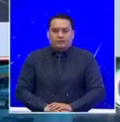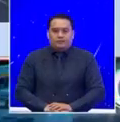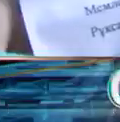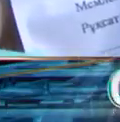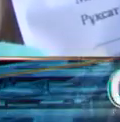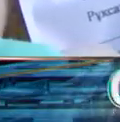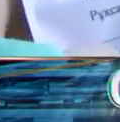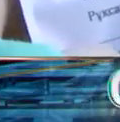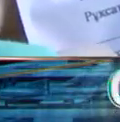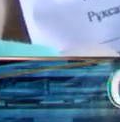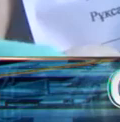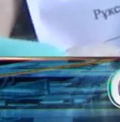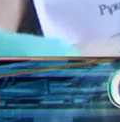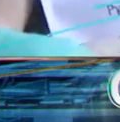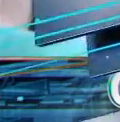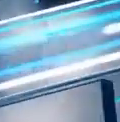Кому зеленый коридор?